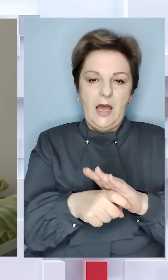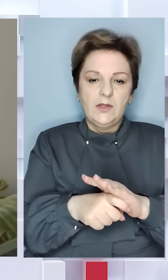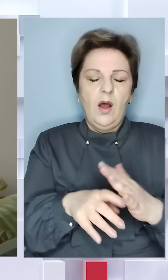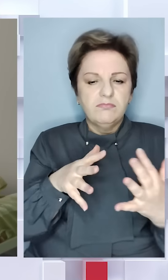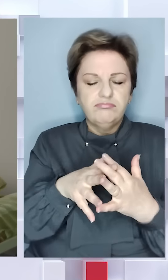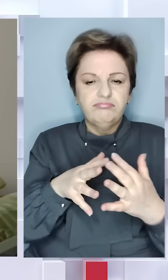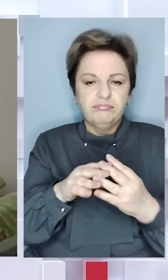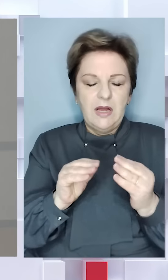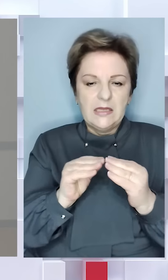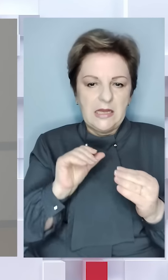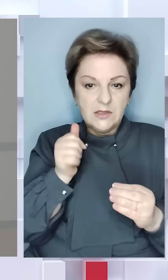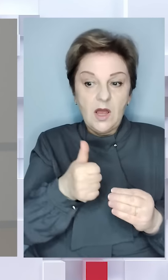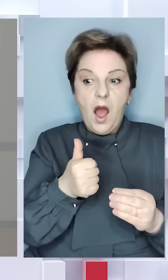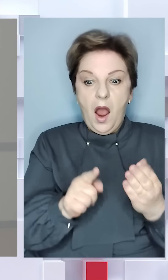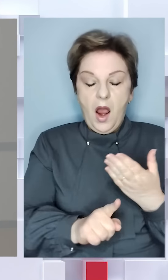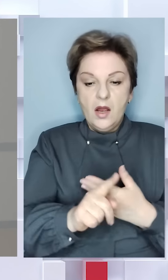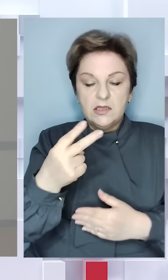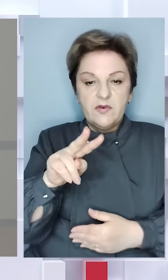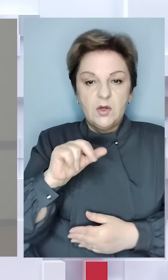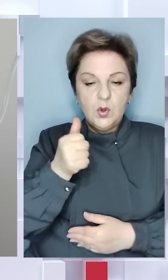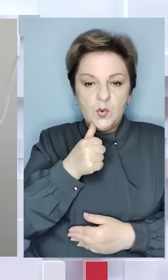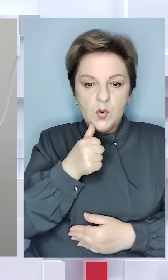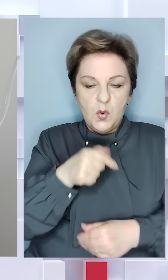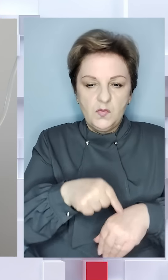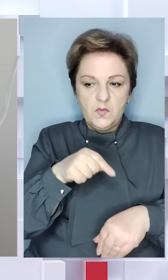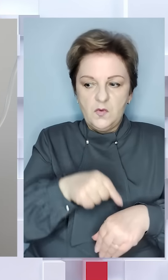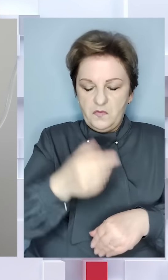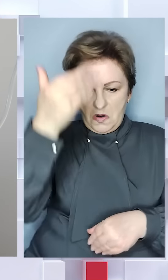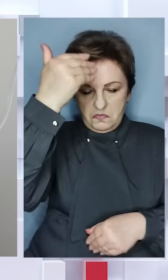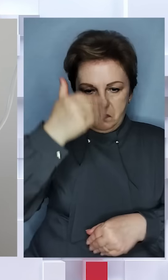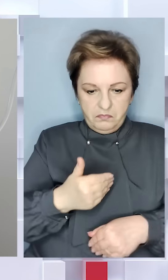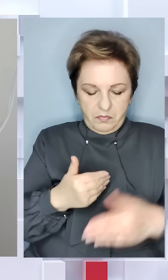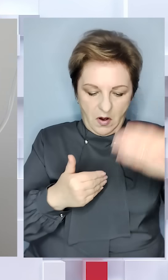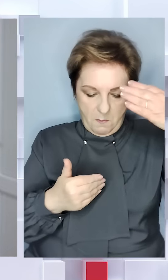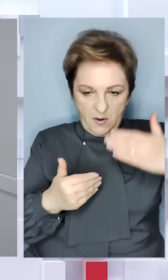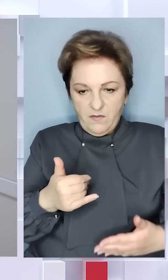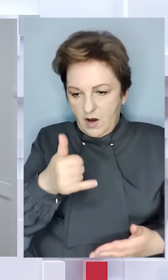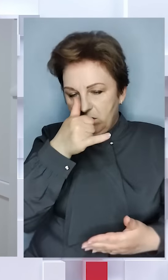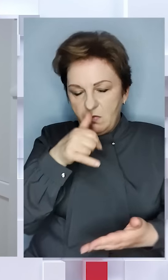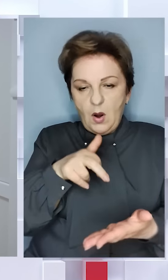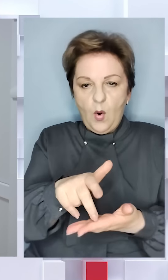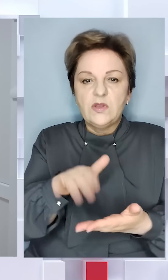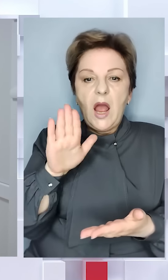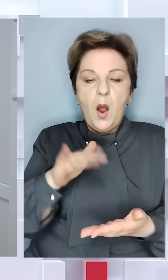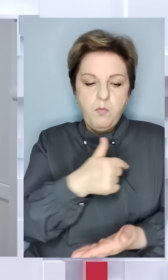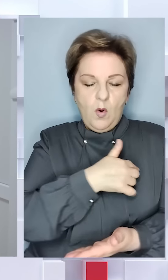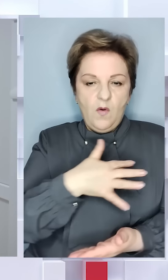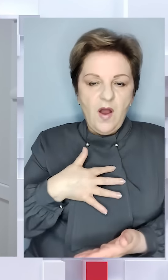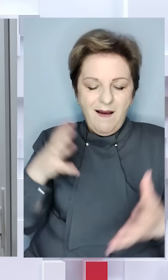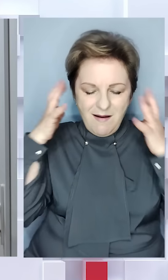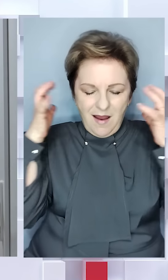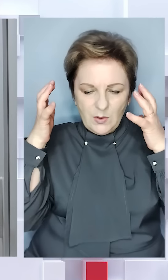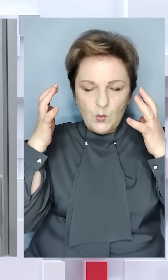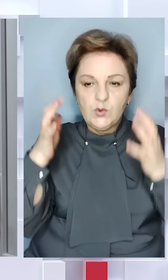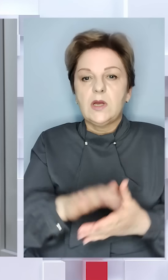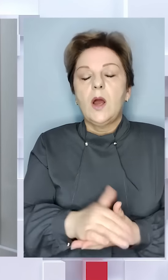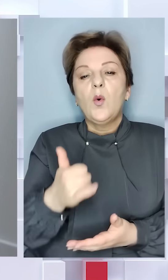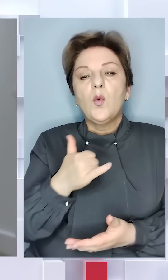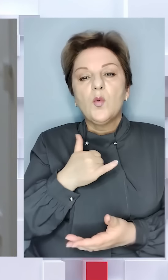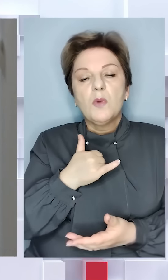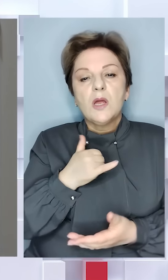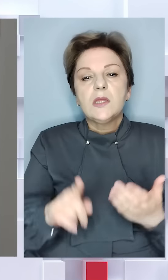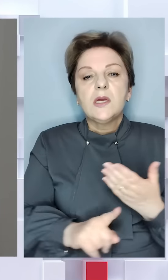Проте 2022-го відчув, як заніміло пів тіла, і він не зміг ходити. Це після поранення, контузія. У мене